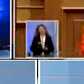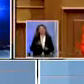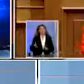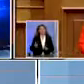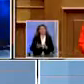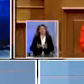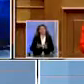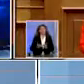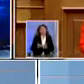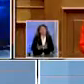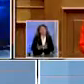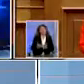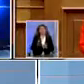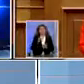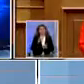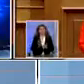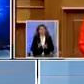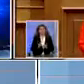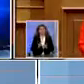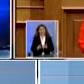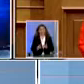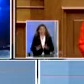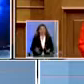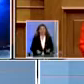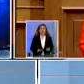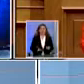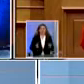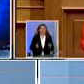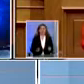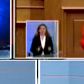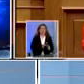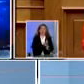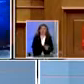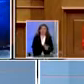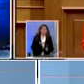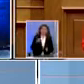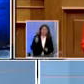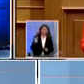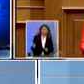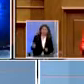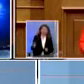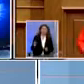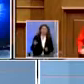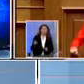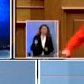αυτό το τομέα, από τις θέσεις που έχουμε ακούσει από εσάς, συγκλίνεται στις